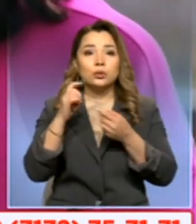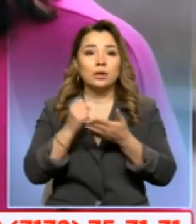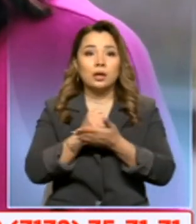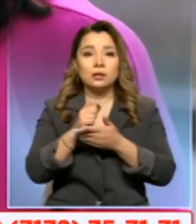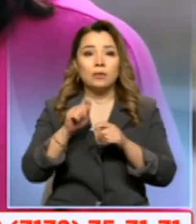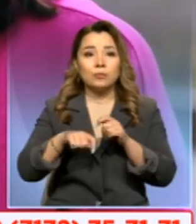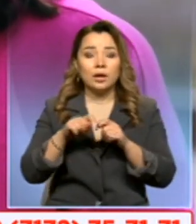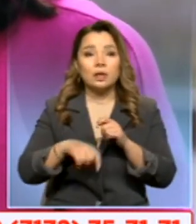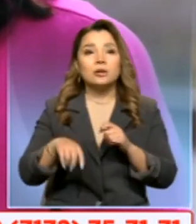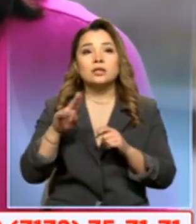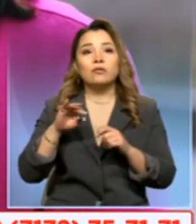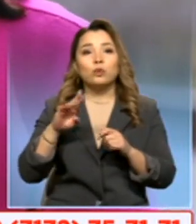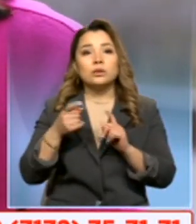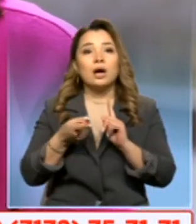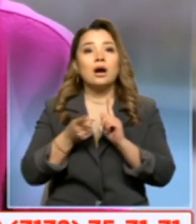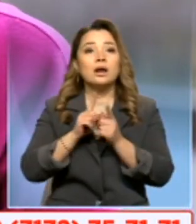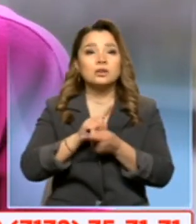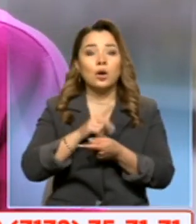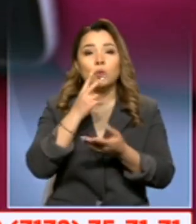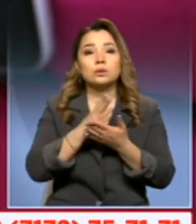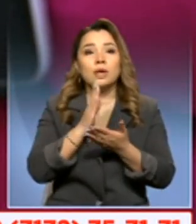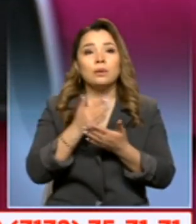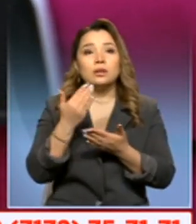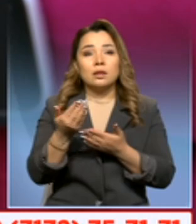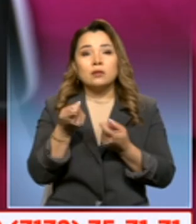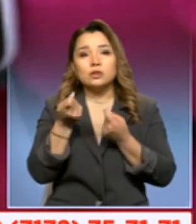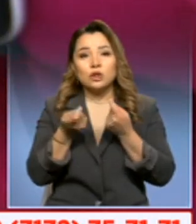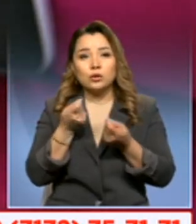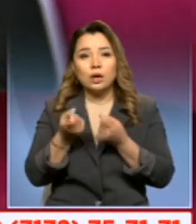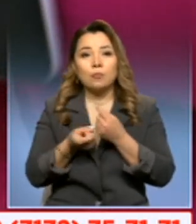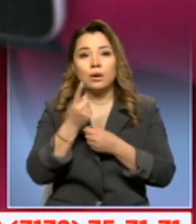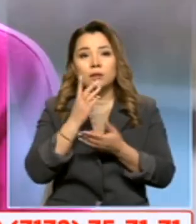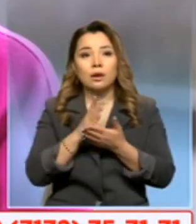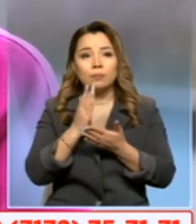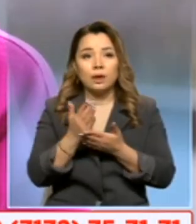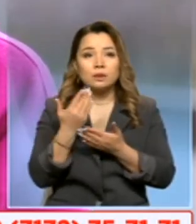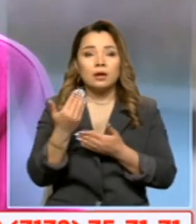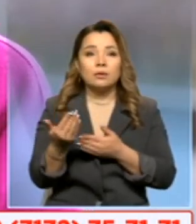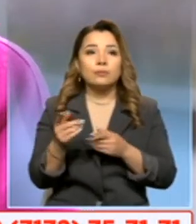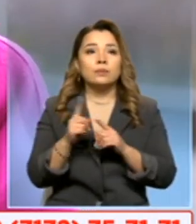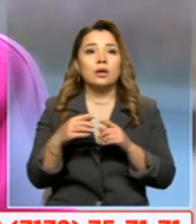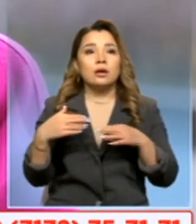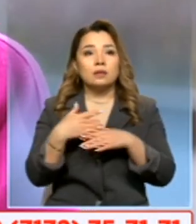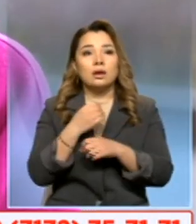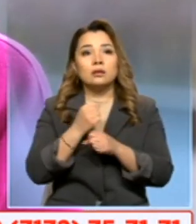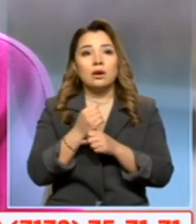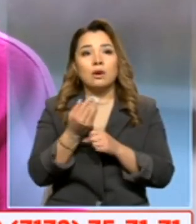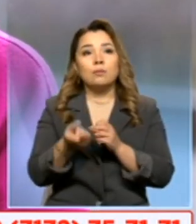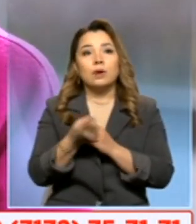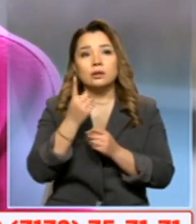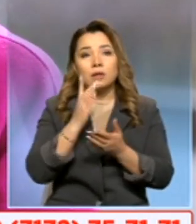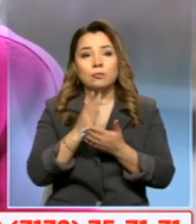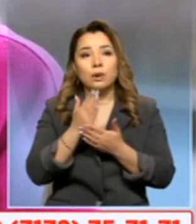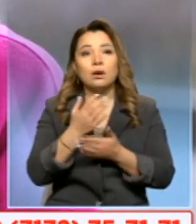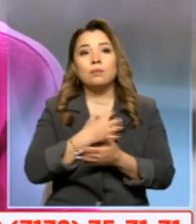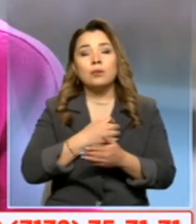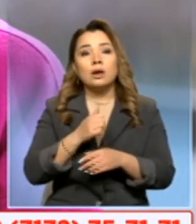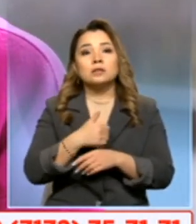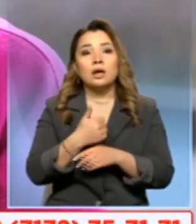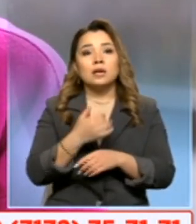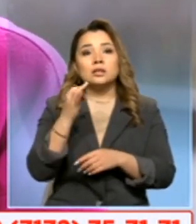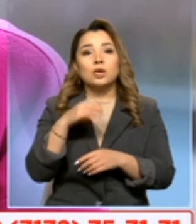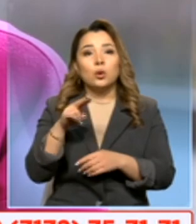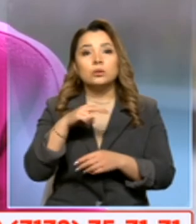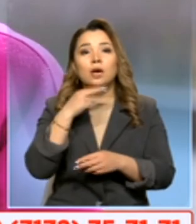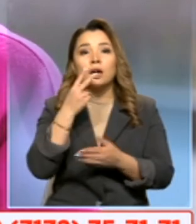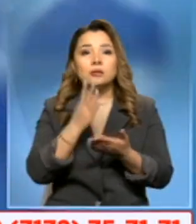кезде диффузиялық өзгерістер болады. Түйіршіктер пайда болады, киста пайда болады. Сол кезде ең басты осы йодқа